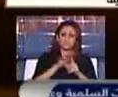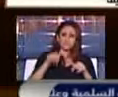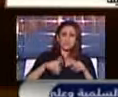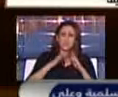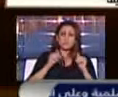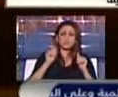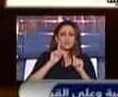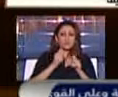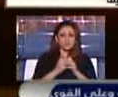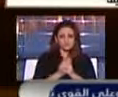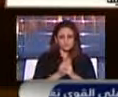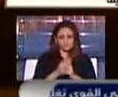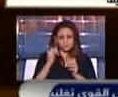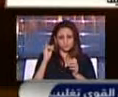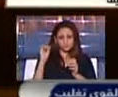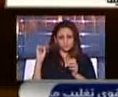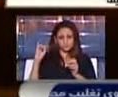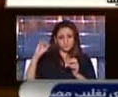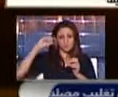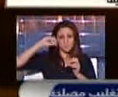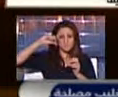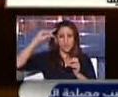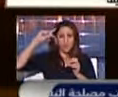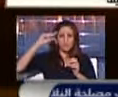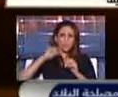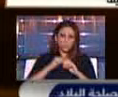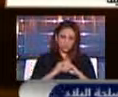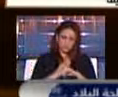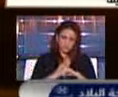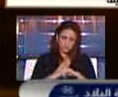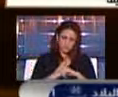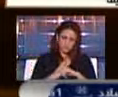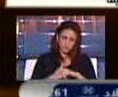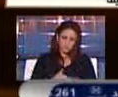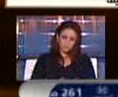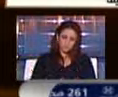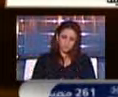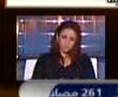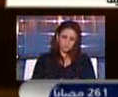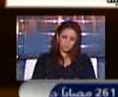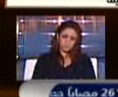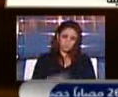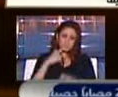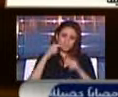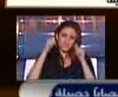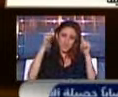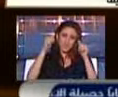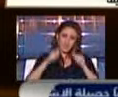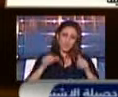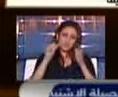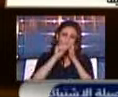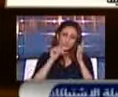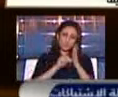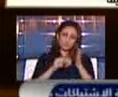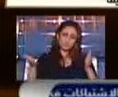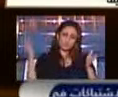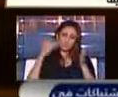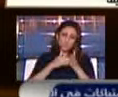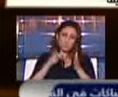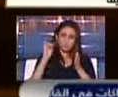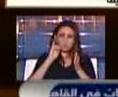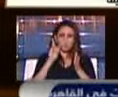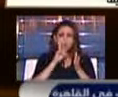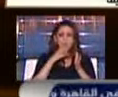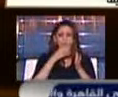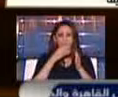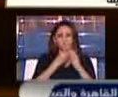طيب، محمود، أولاً عايز أعملك تعليق على الإعلان الدستوري الأخير فيما يخص الشهداء، وبعدين